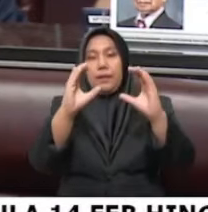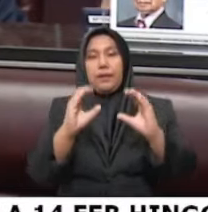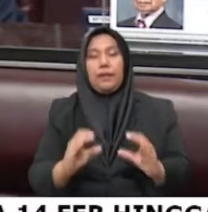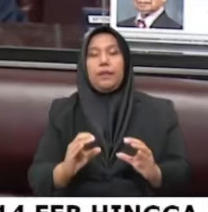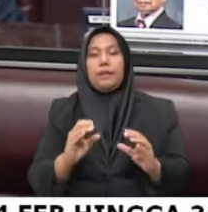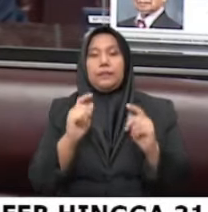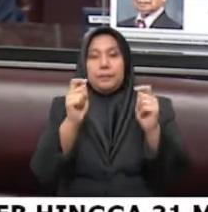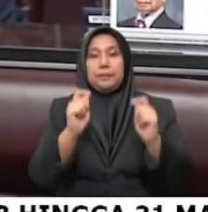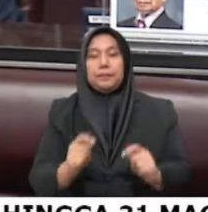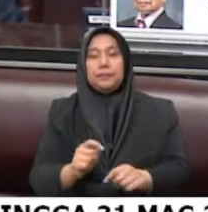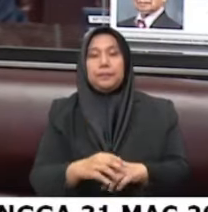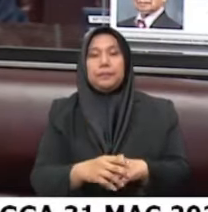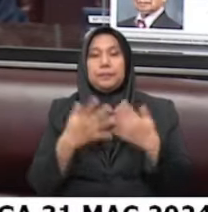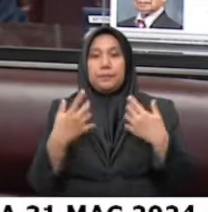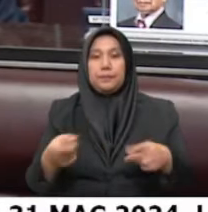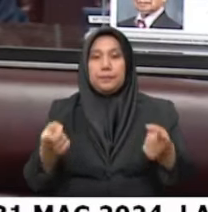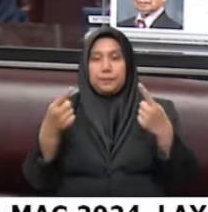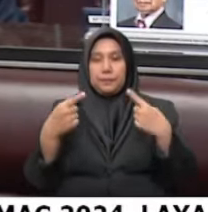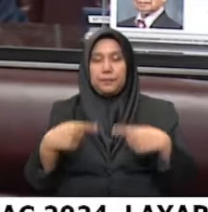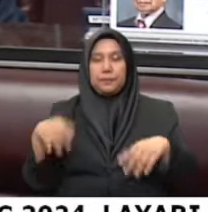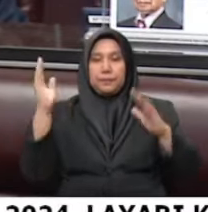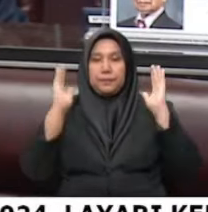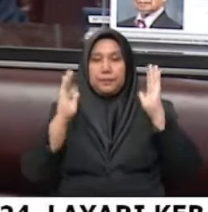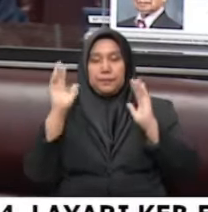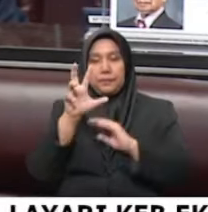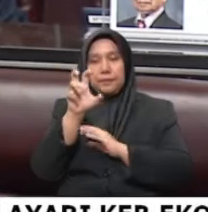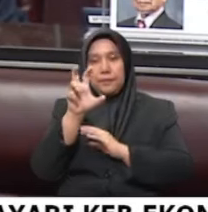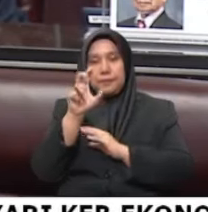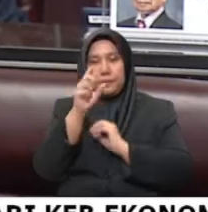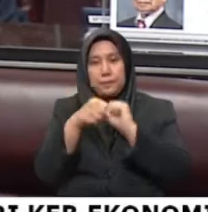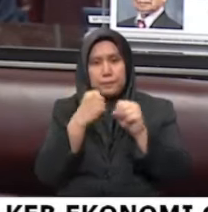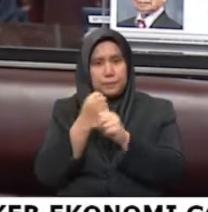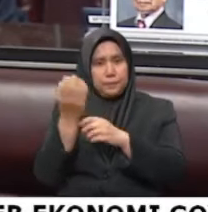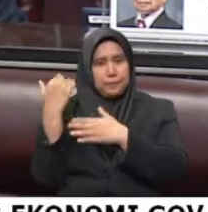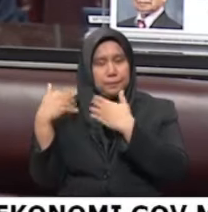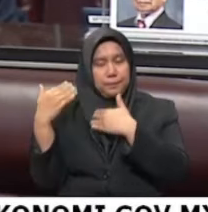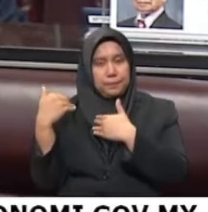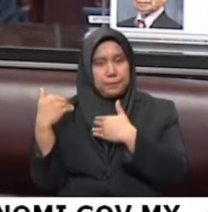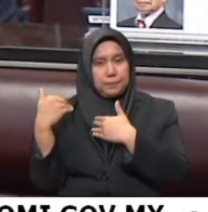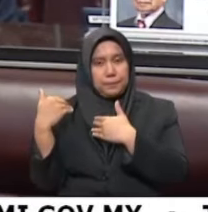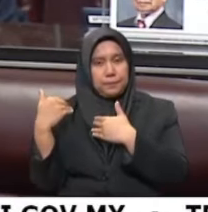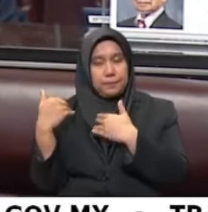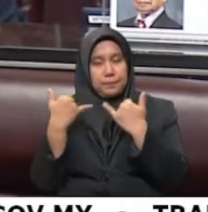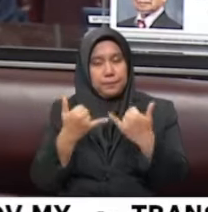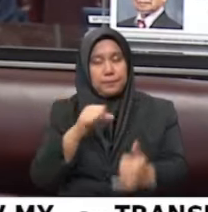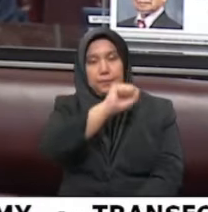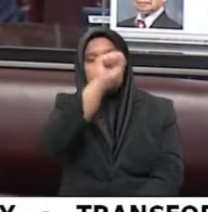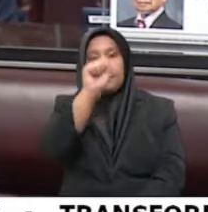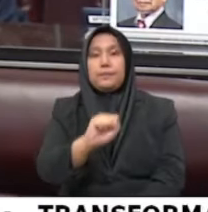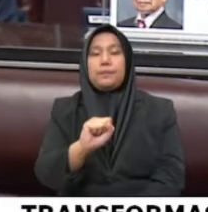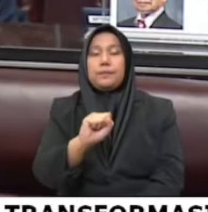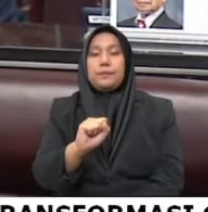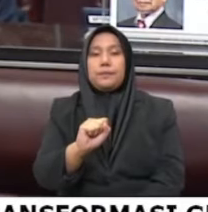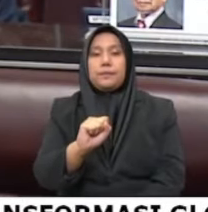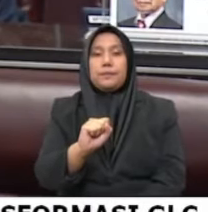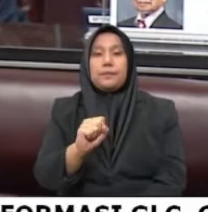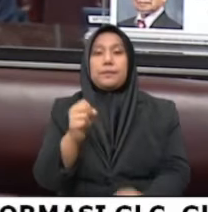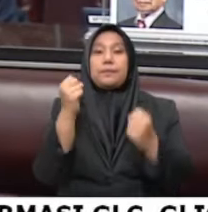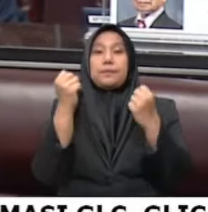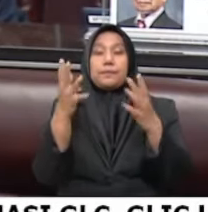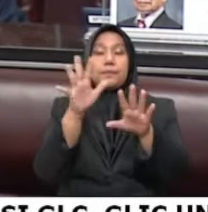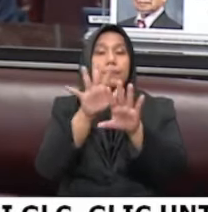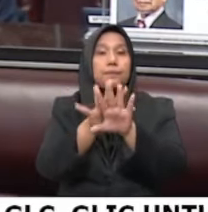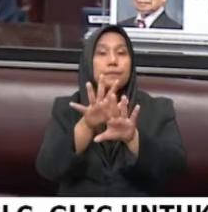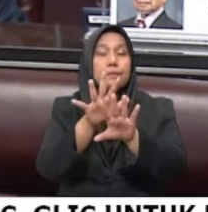telah datang ke Malaysia ini sejak 30 tahun yang lalu. So sekarang ni soalan sayanya, berapa